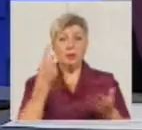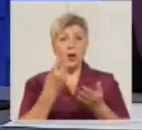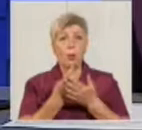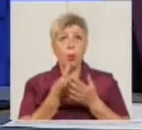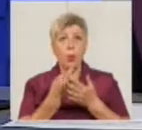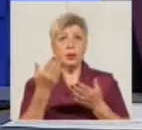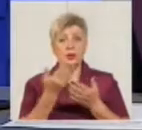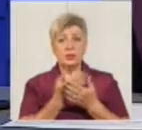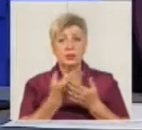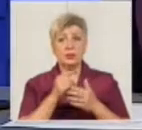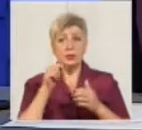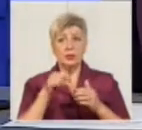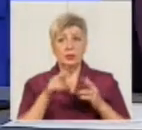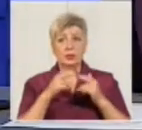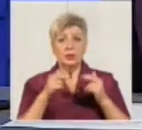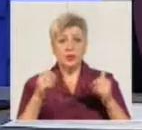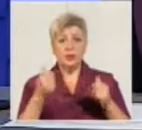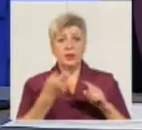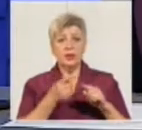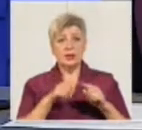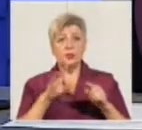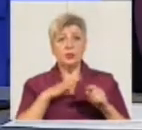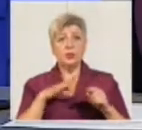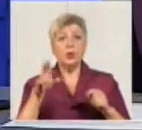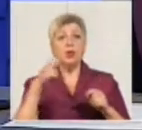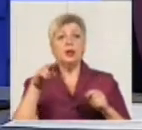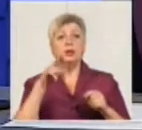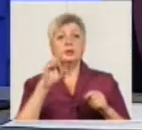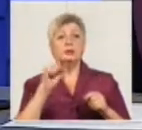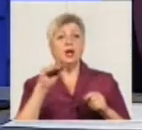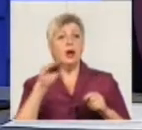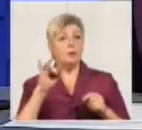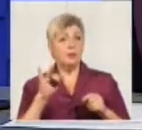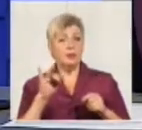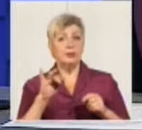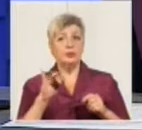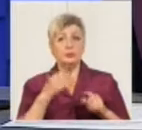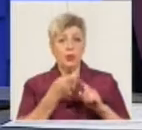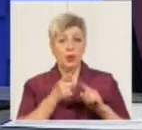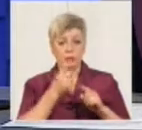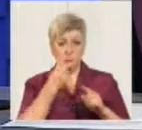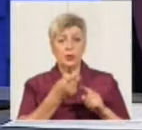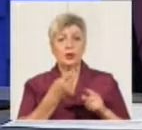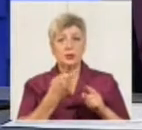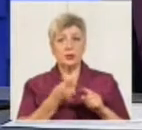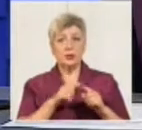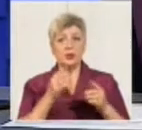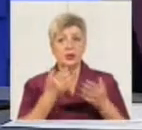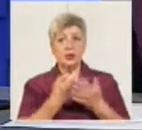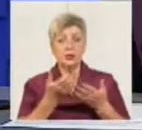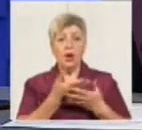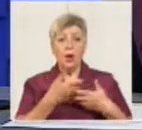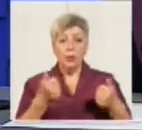в Дніпрі це було в ДАФі, мультіплекс-мережа показувала цю стрічку, ми звернулися особисто